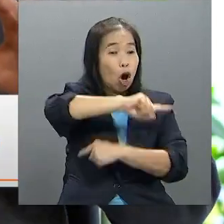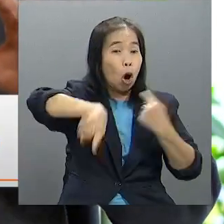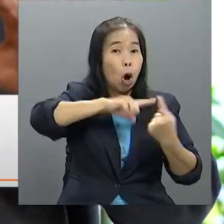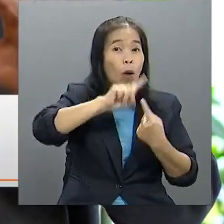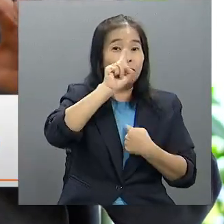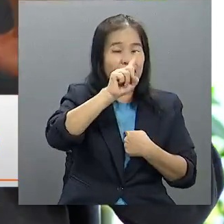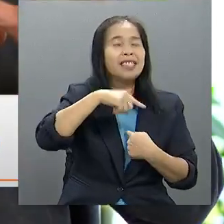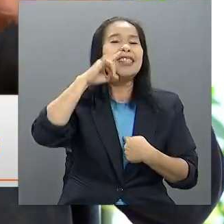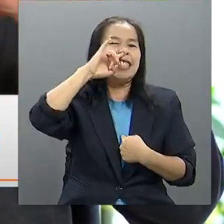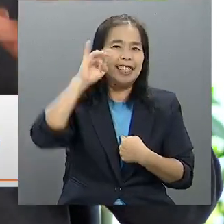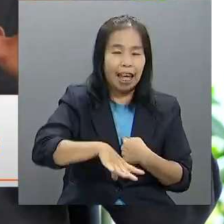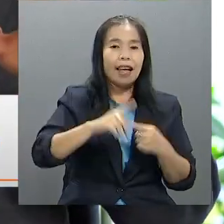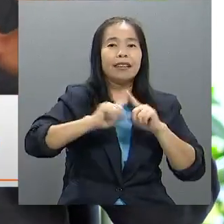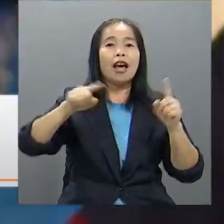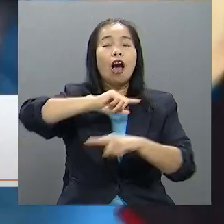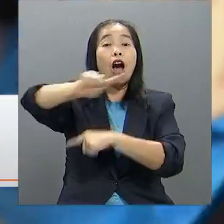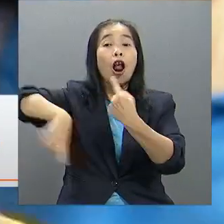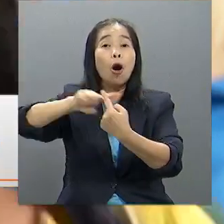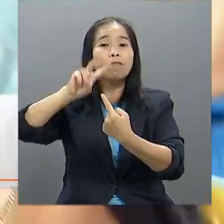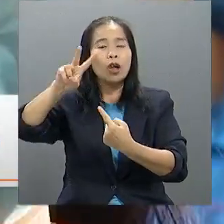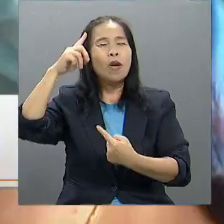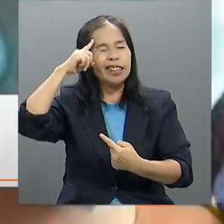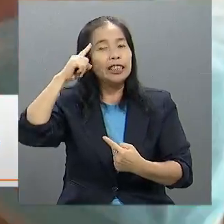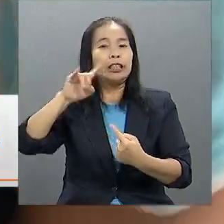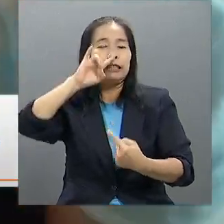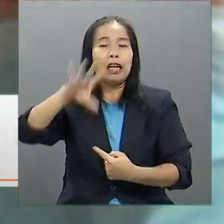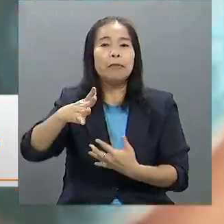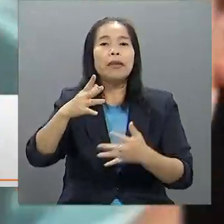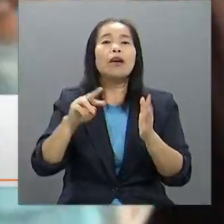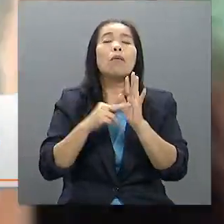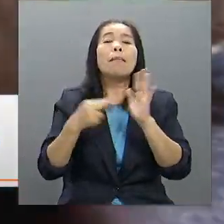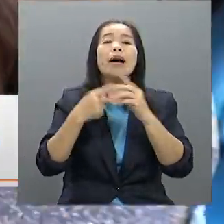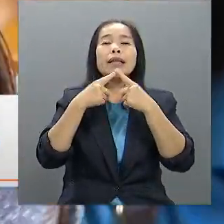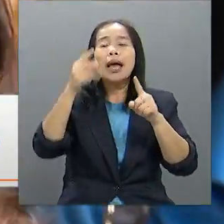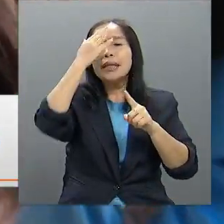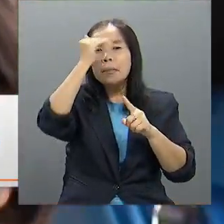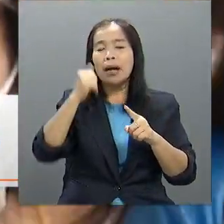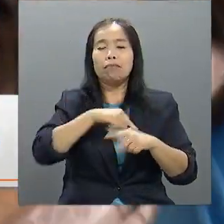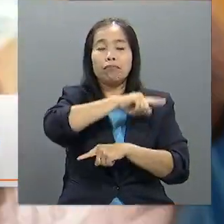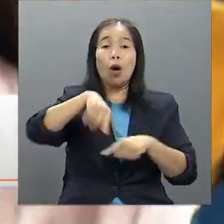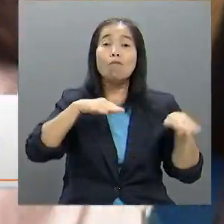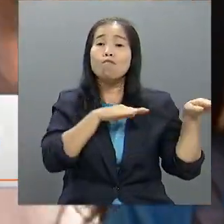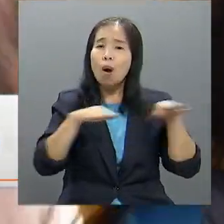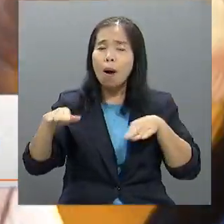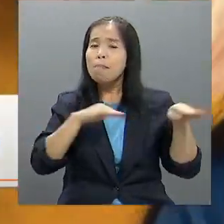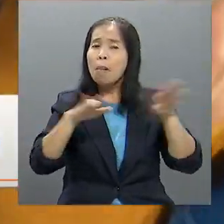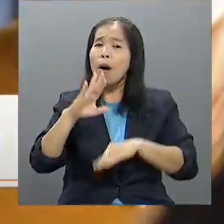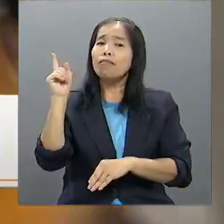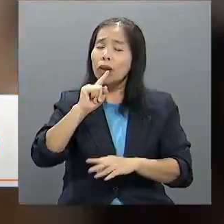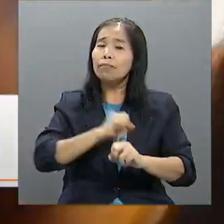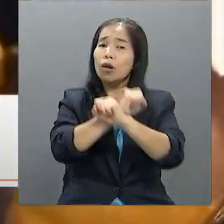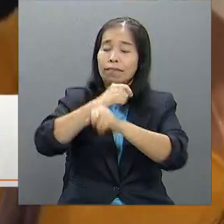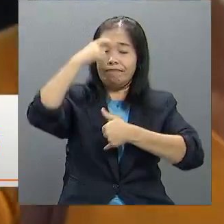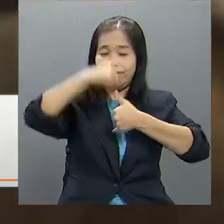ลี่ยนแปลงจนมีอันตรายมากขึ้นแต่ความพร้อมของปัจเจกบุคคลแต่ละคนที่จะพย